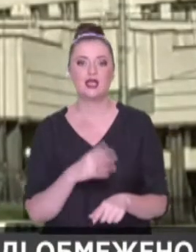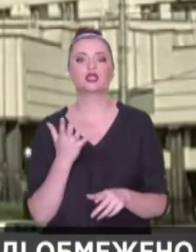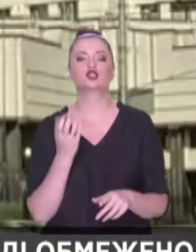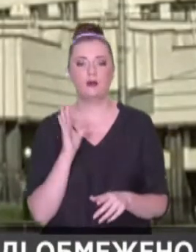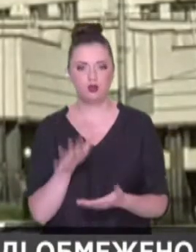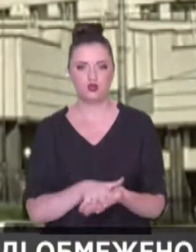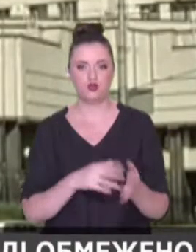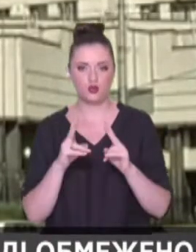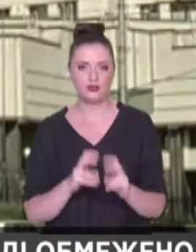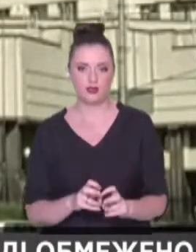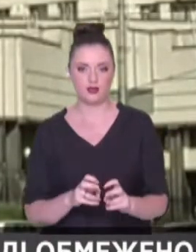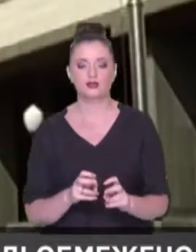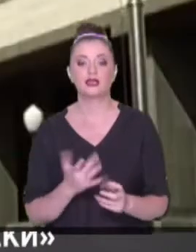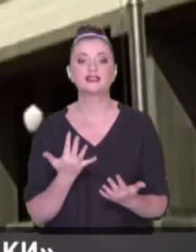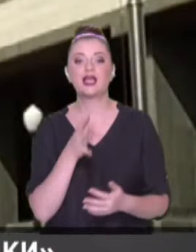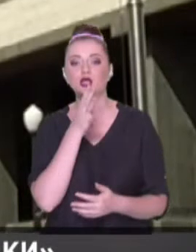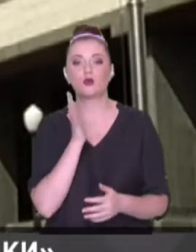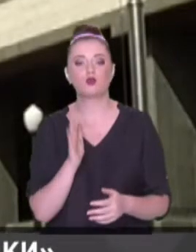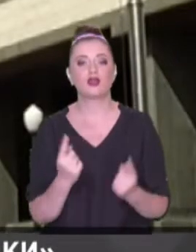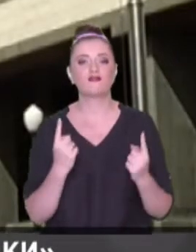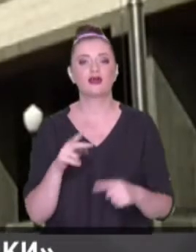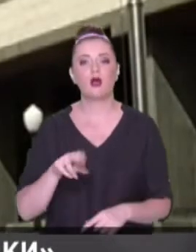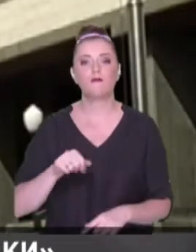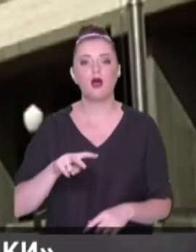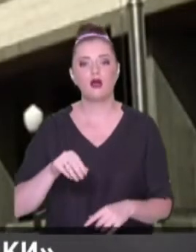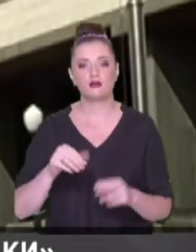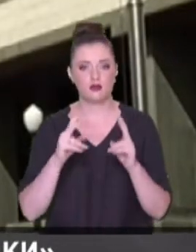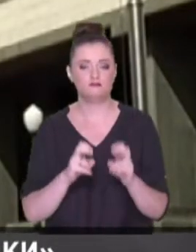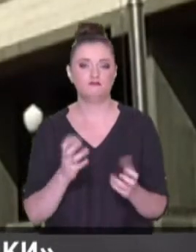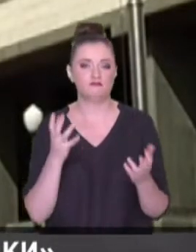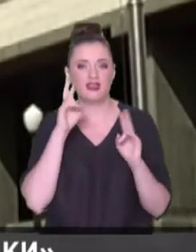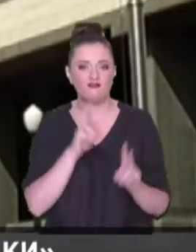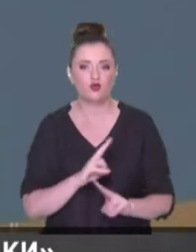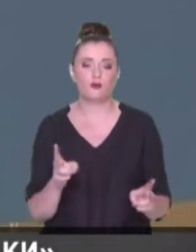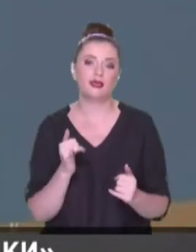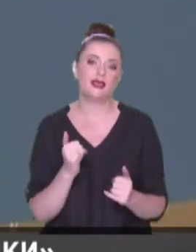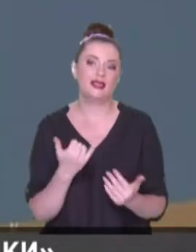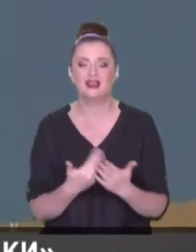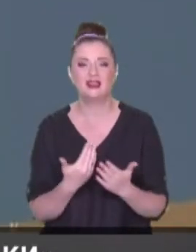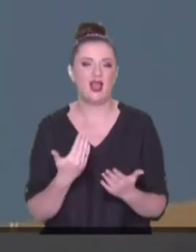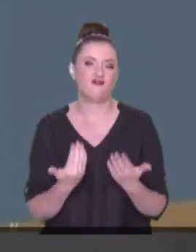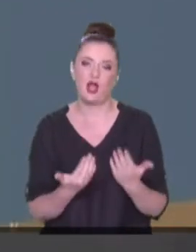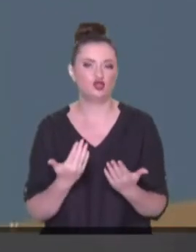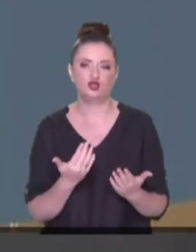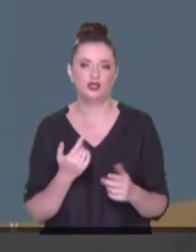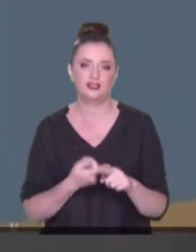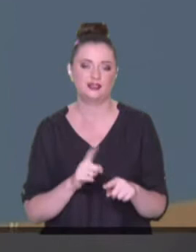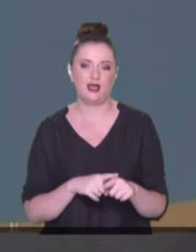далі. Скільки часу буде розглядати Велика Палата, теж невідомо, і навряд чи це відбудеться швидко. Я нагадаю,